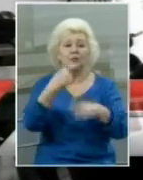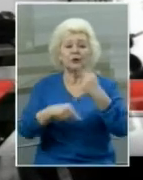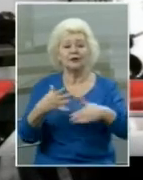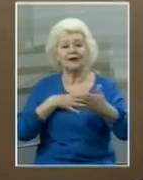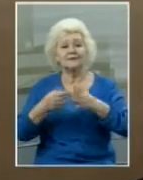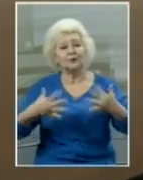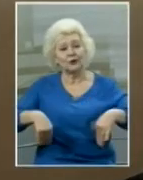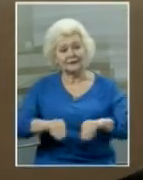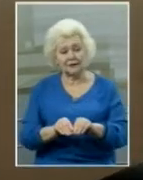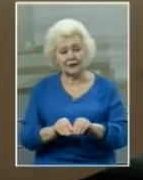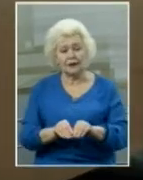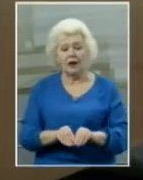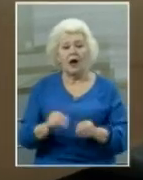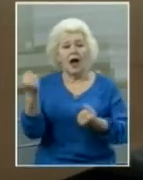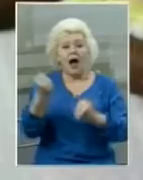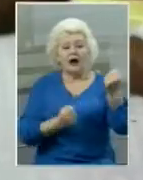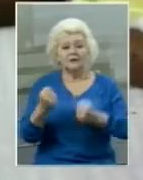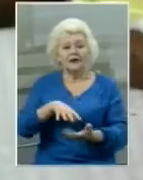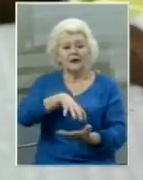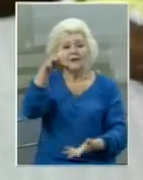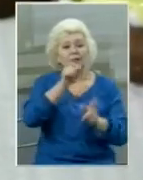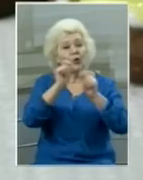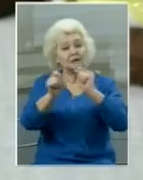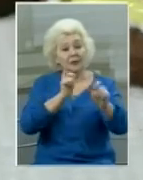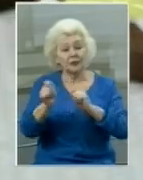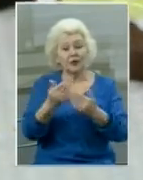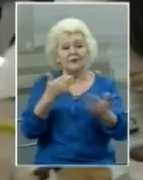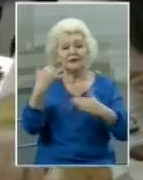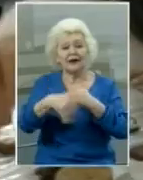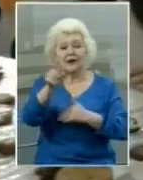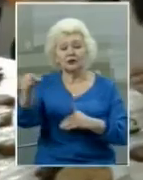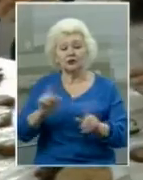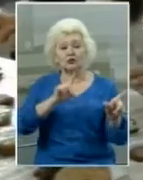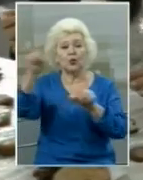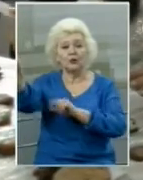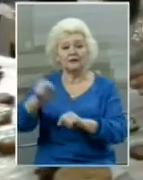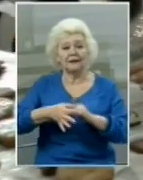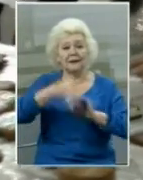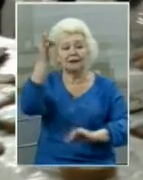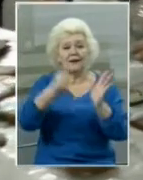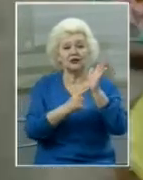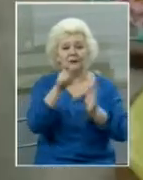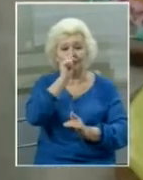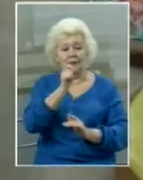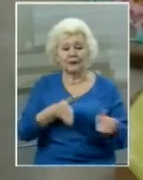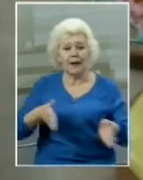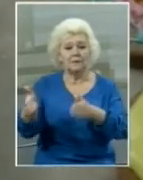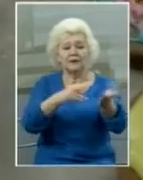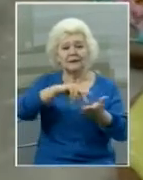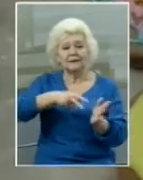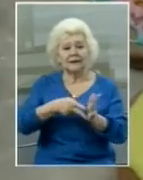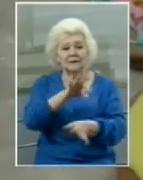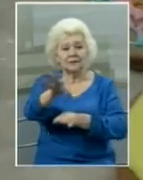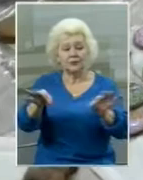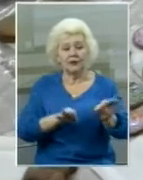свої сім'ї. Автівка з великодніми подарунками від херсонців вирушить на схід 6 квітня. Маршрут сплановано